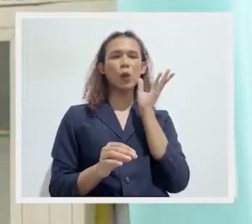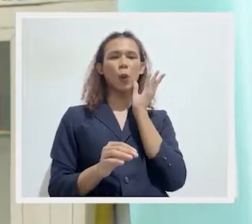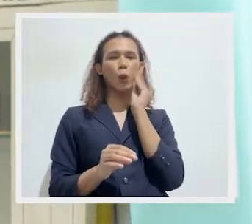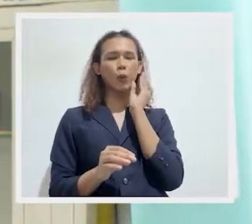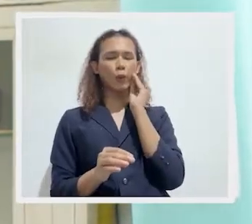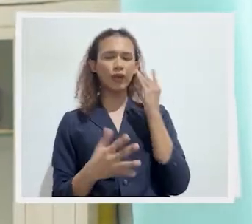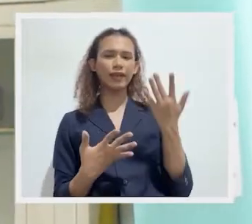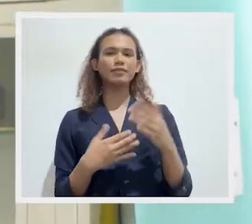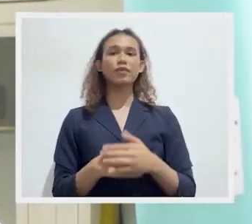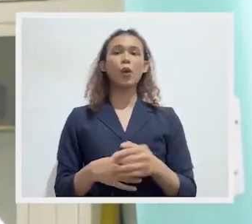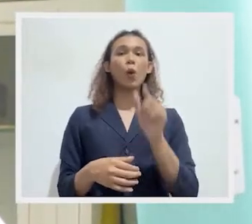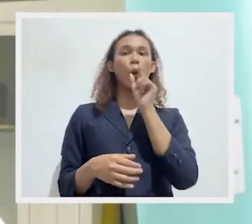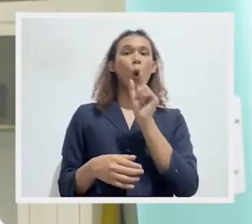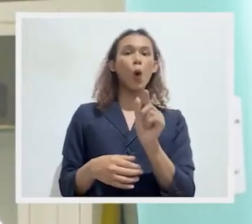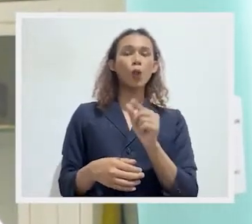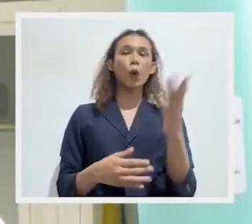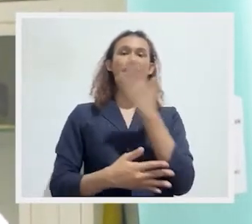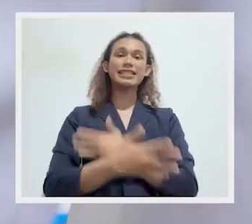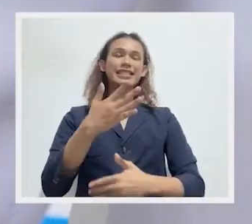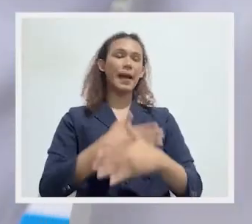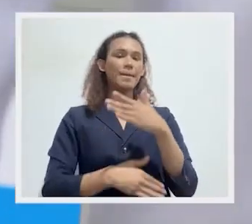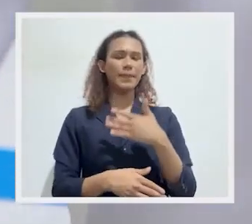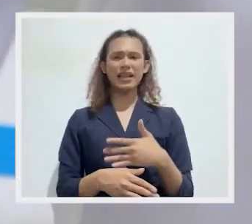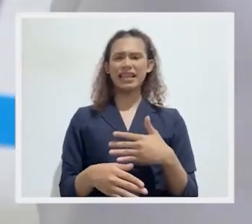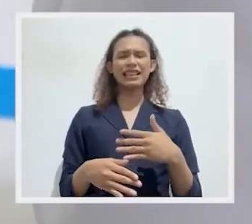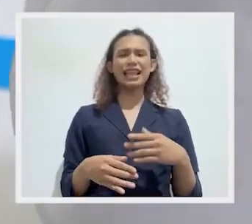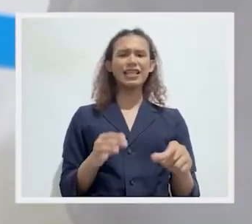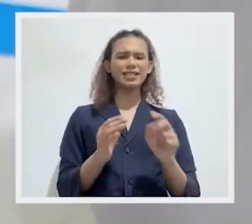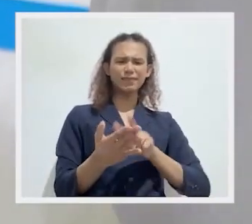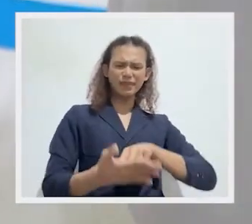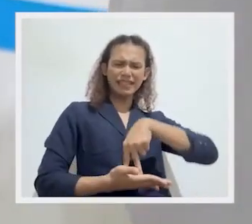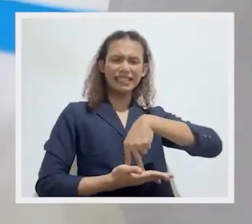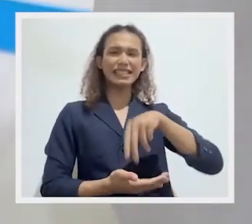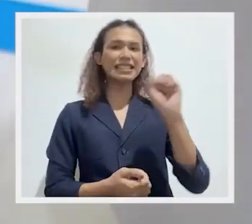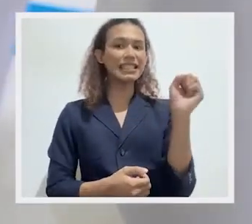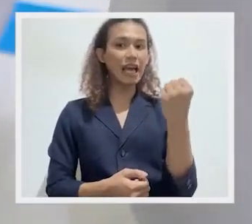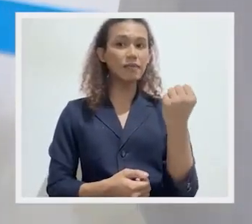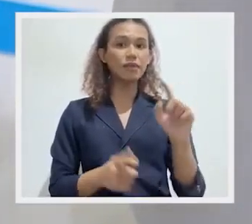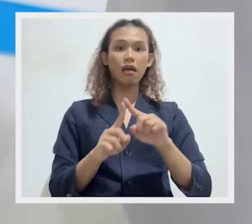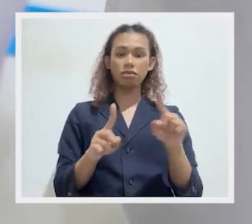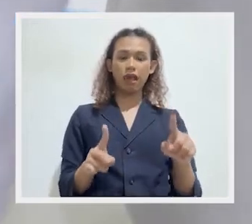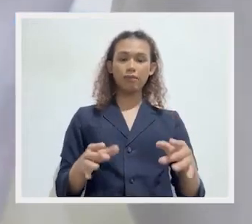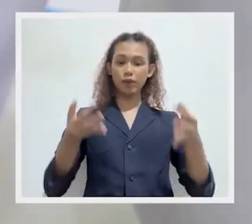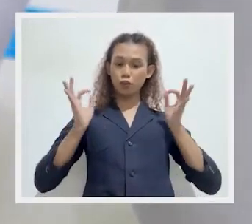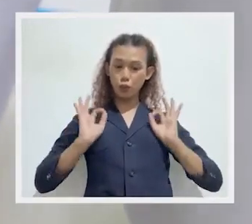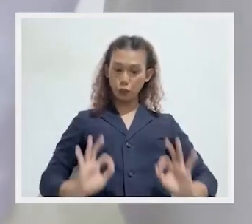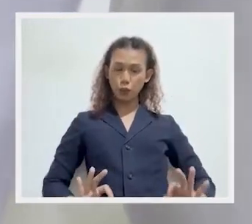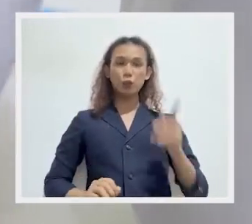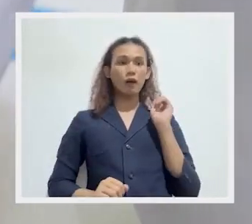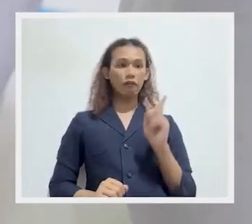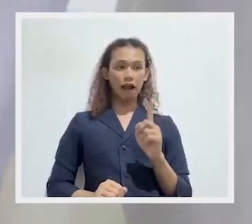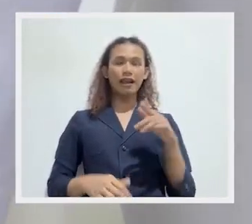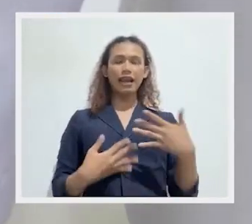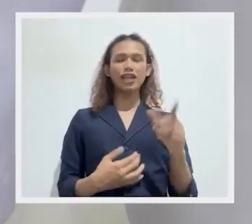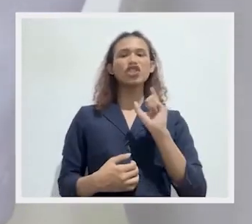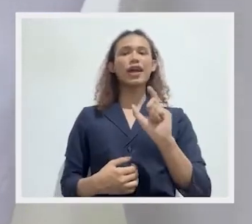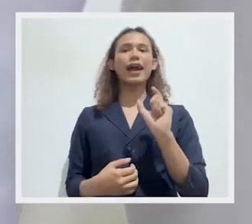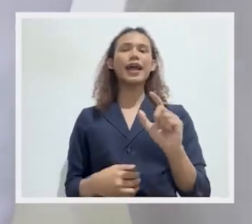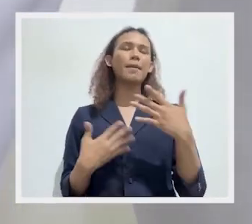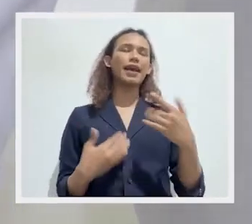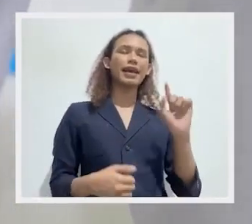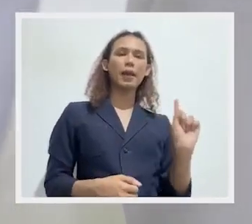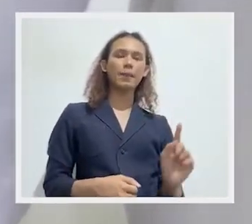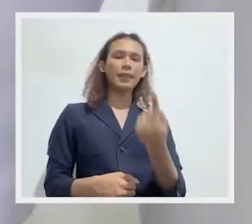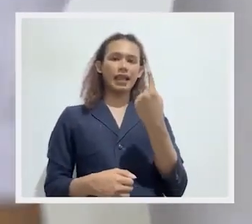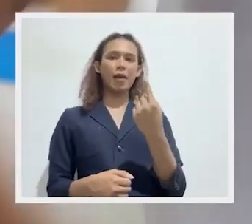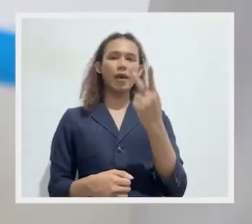pada umumnya. Untuk pasien disabilitas yang tidak mampu berdiri, namun memiliki anggota badan lengkap, maka